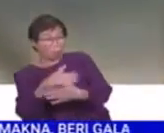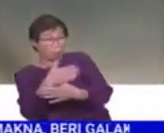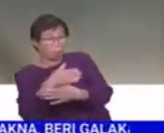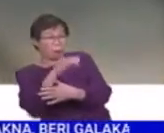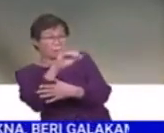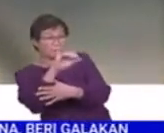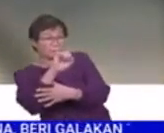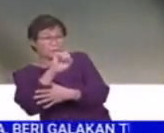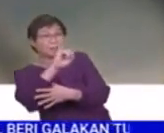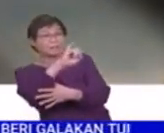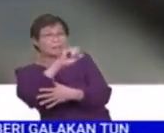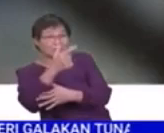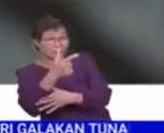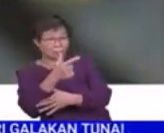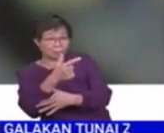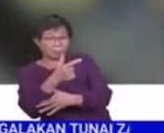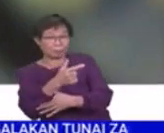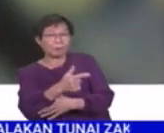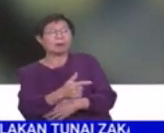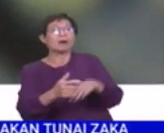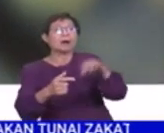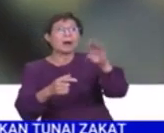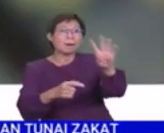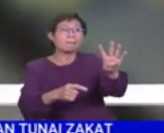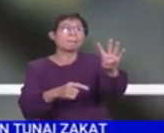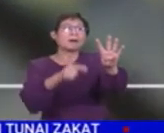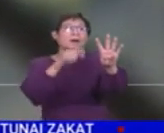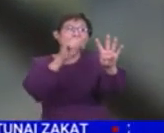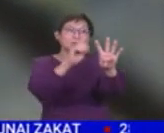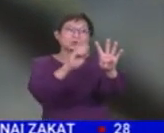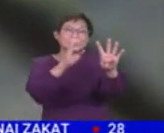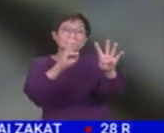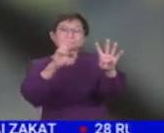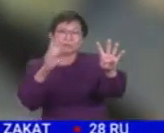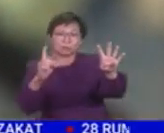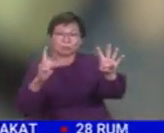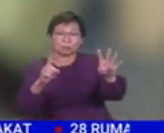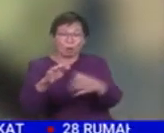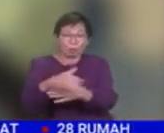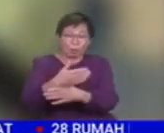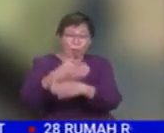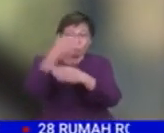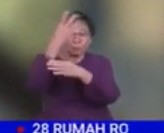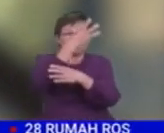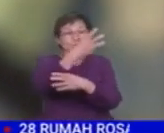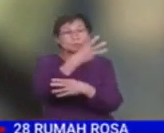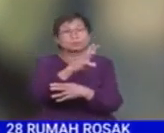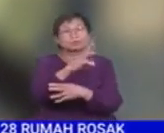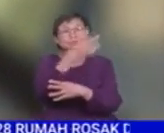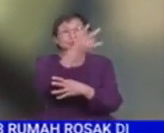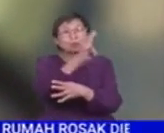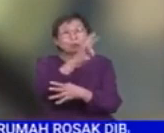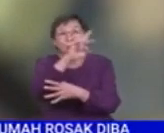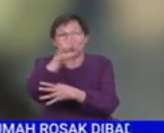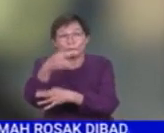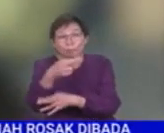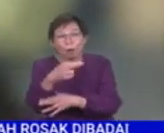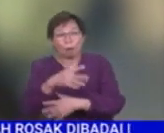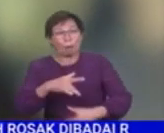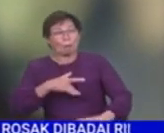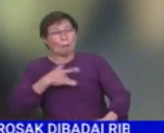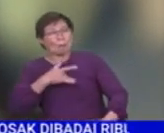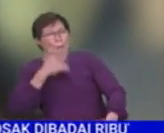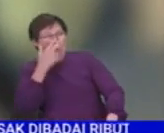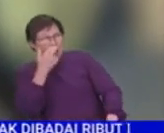Instagram Takahiro 4601. Perkongsian yang meraih lebih 17,000 tanda suka itu mengundang rasa